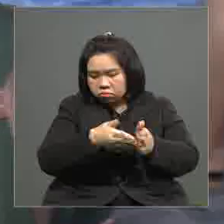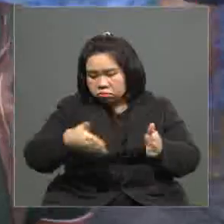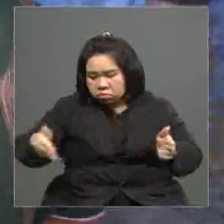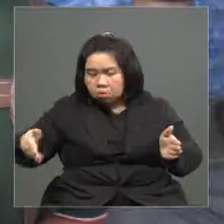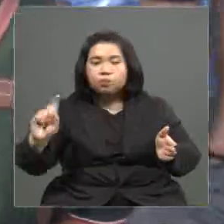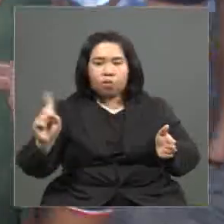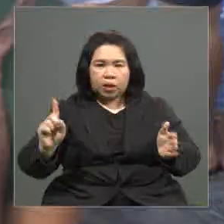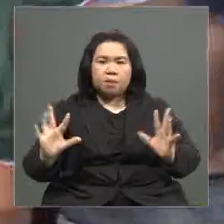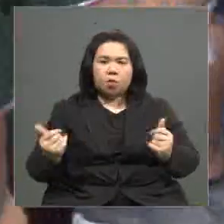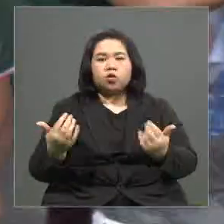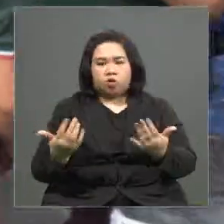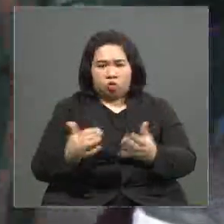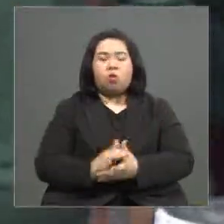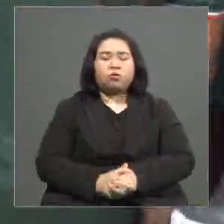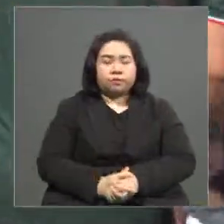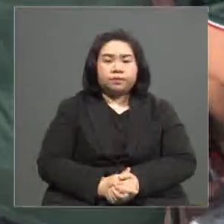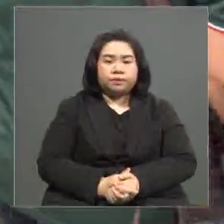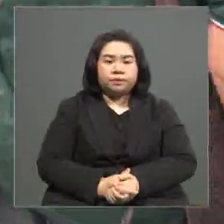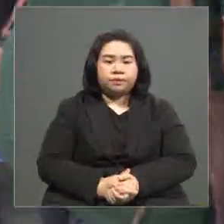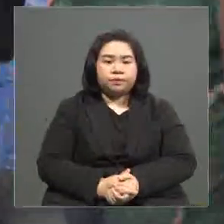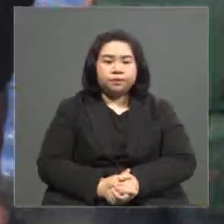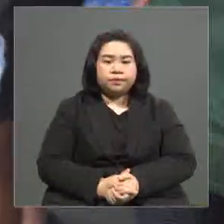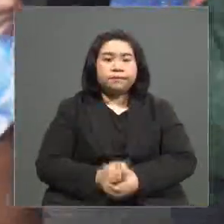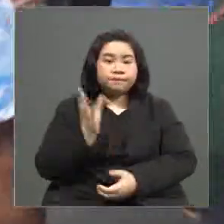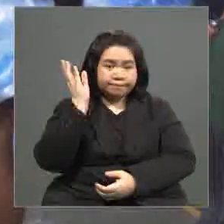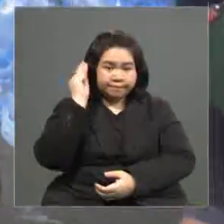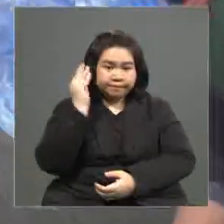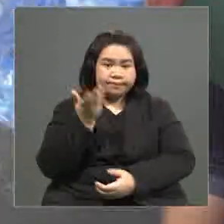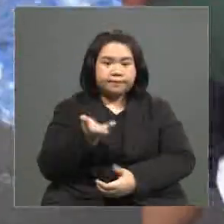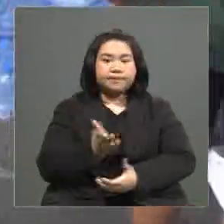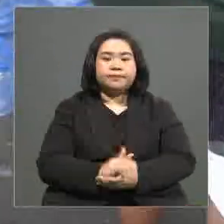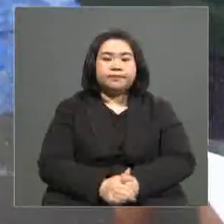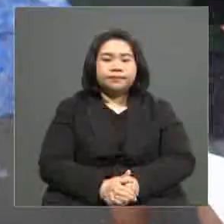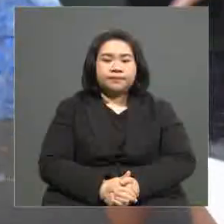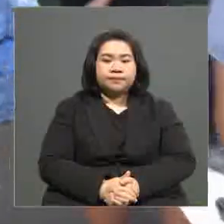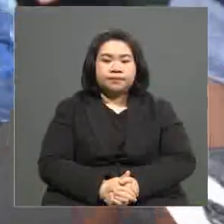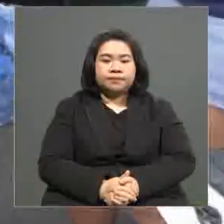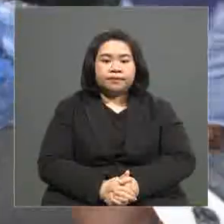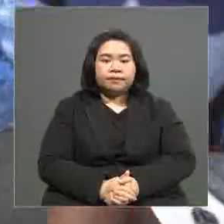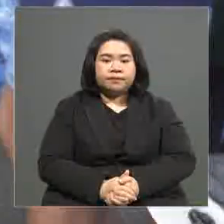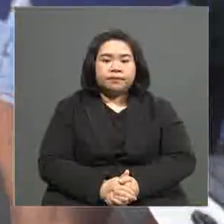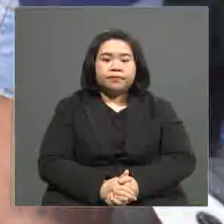ร่และก็จะมีการพิจารณาอีกครั้งนึงค่ะเราไปฟังเสียงของรองผู้บัญชาการตำรวจภูธรภาค5กันค่ะ